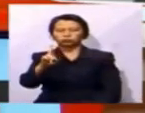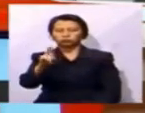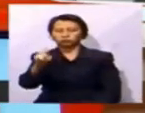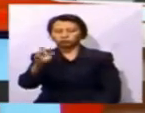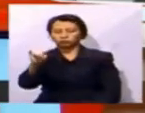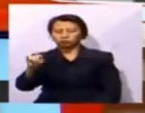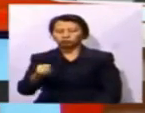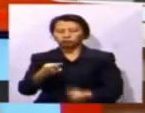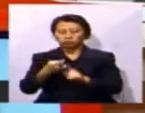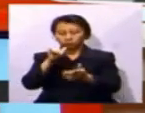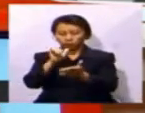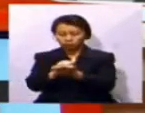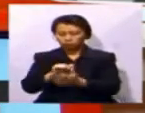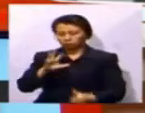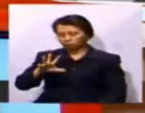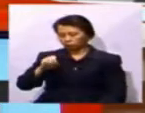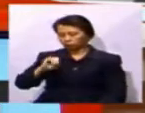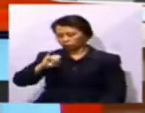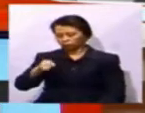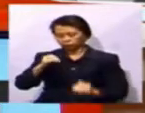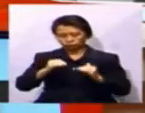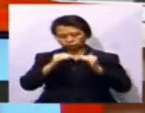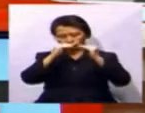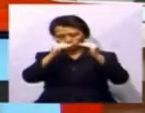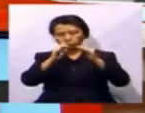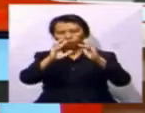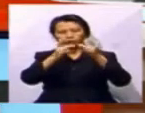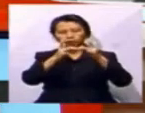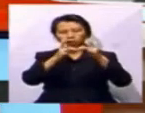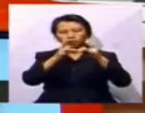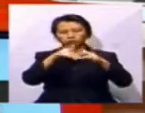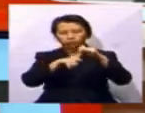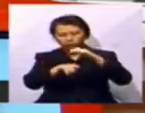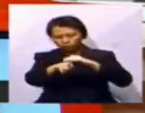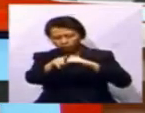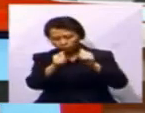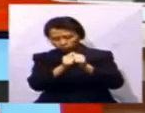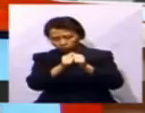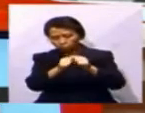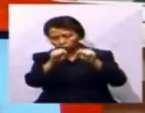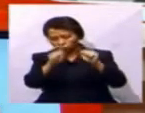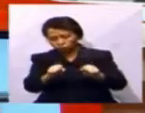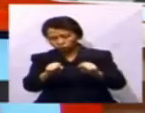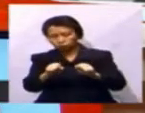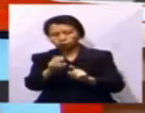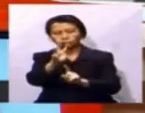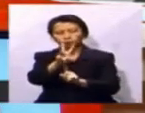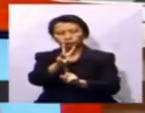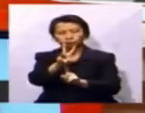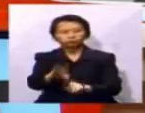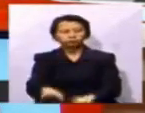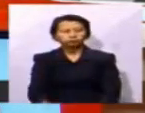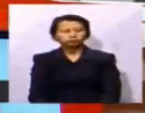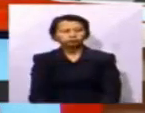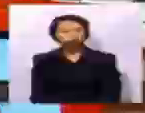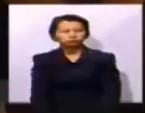50 juta ringgit adalah bagi menaik kemudahan internet terutamanya dalam meningkatkan keupayaan jalur lebar.